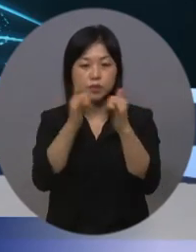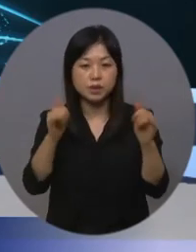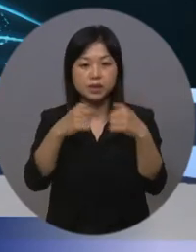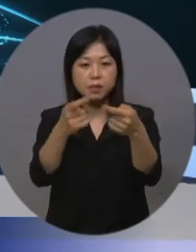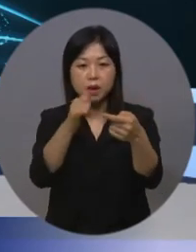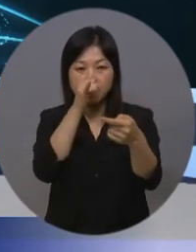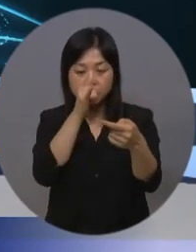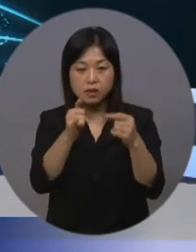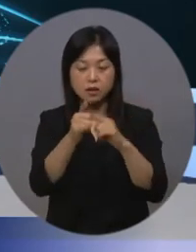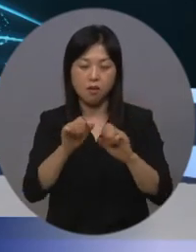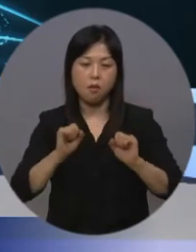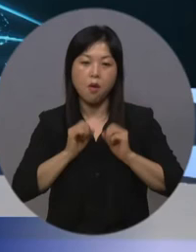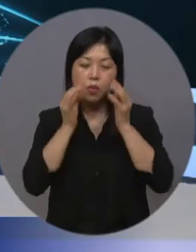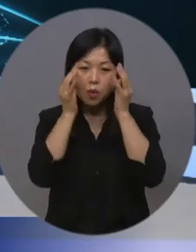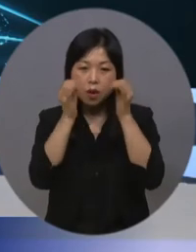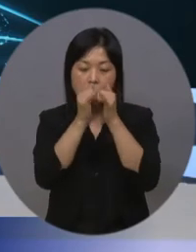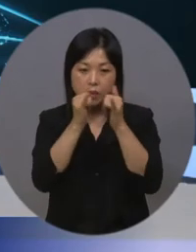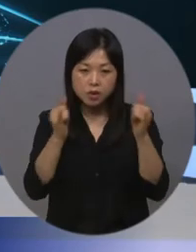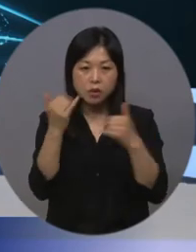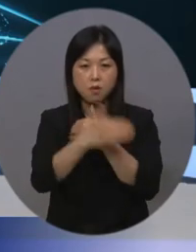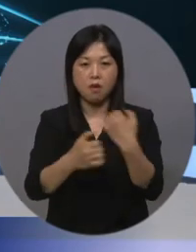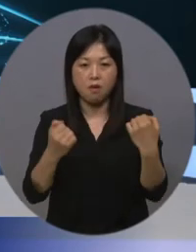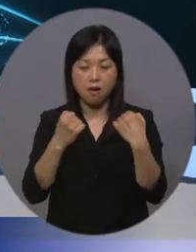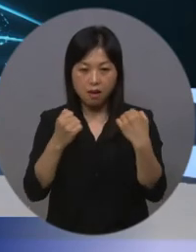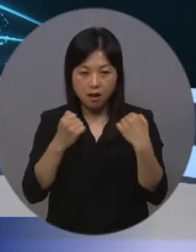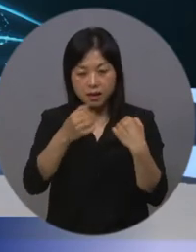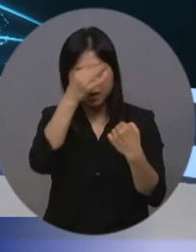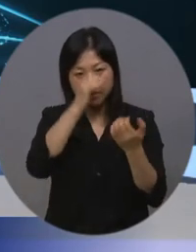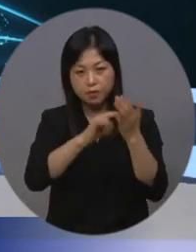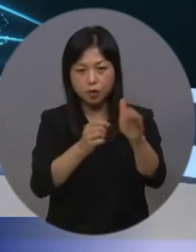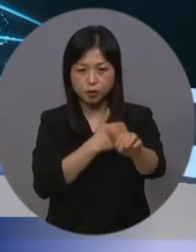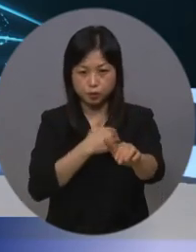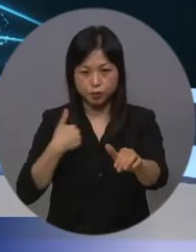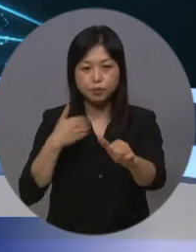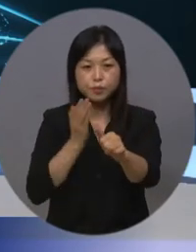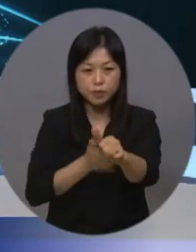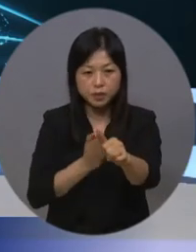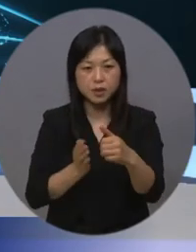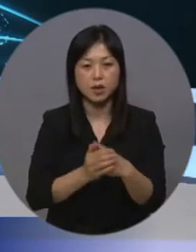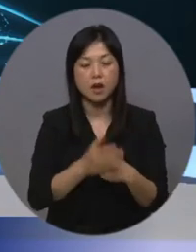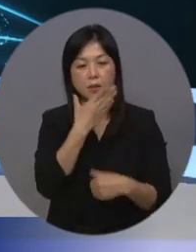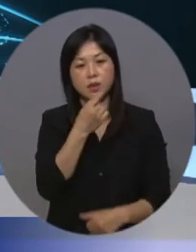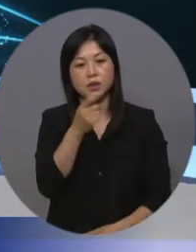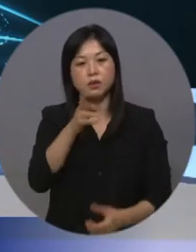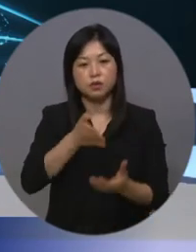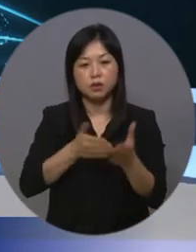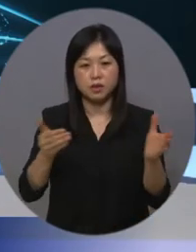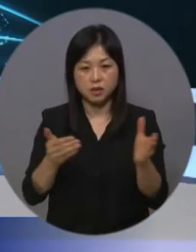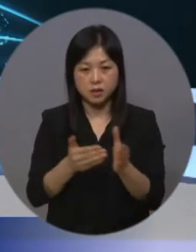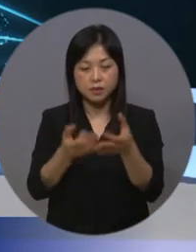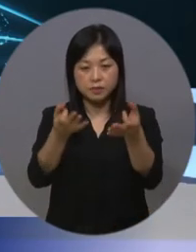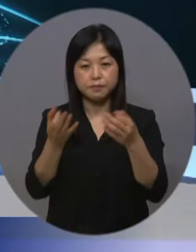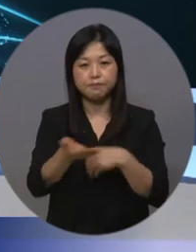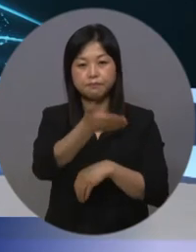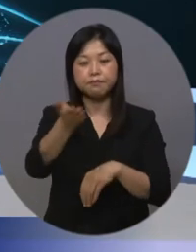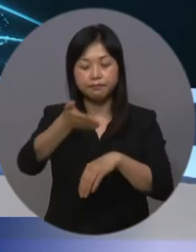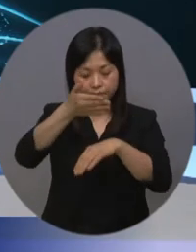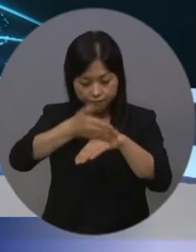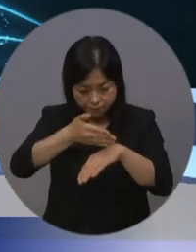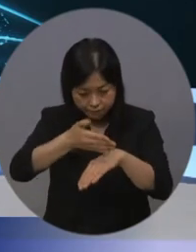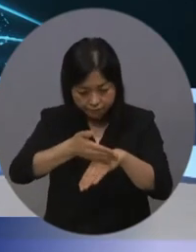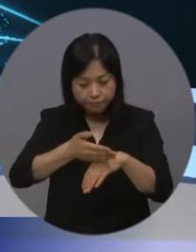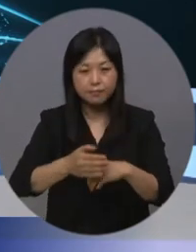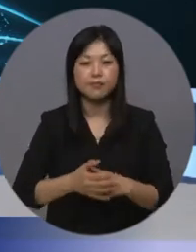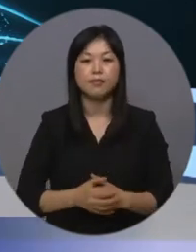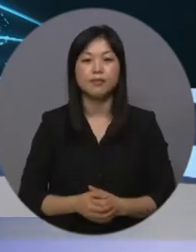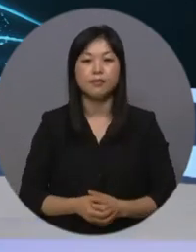모두 건강하게 기량을 펼치고 오기를 기원합니다. 이상 복지TV 뉴스를 마칩니다. 시청해주신 여러분